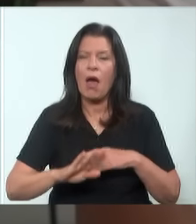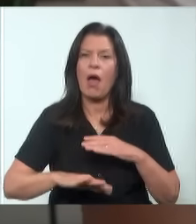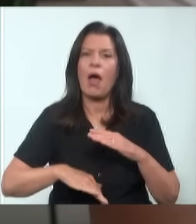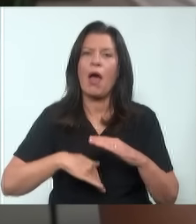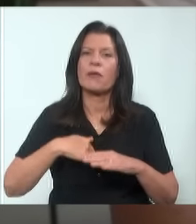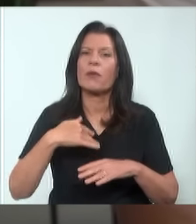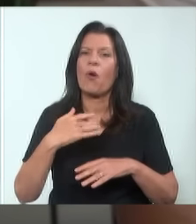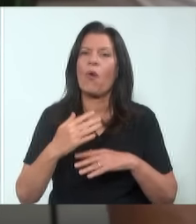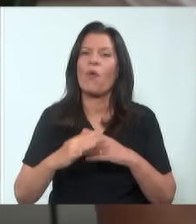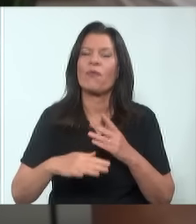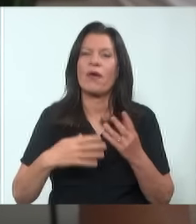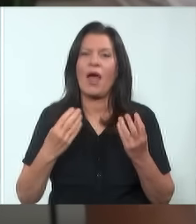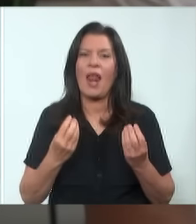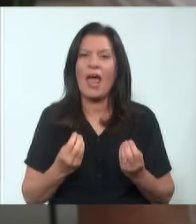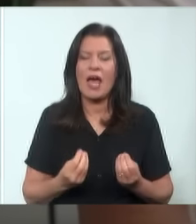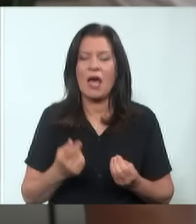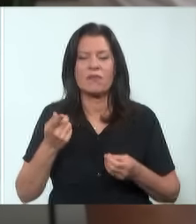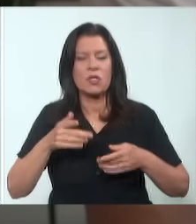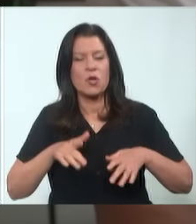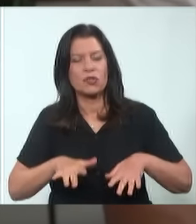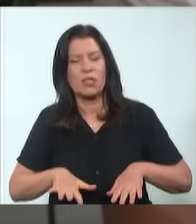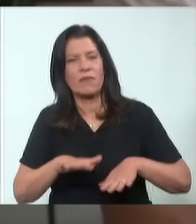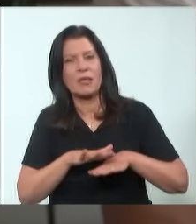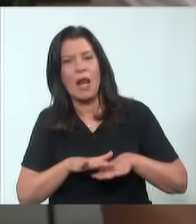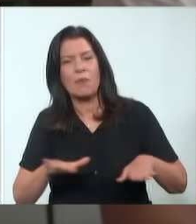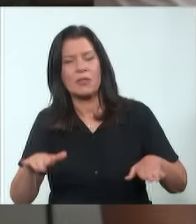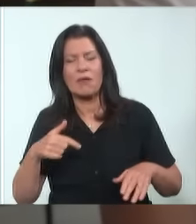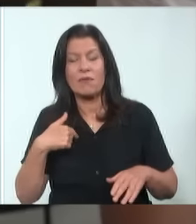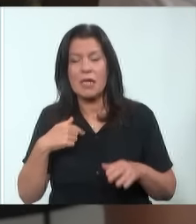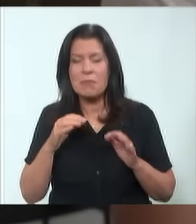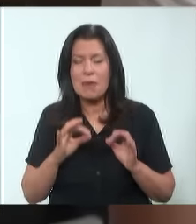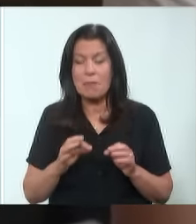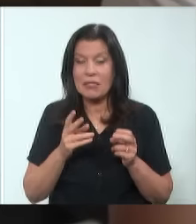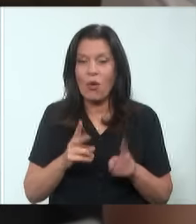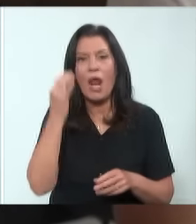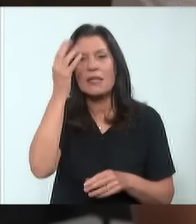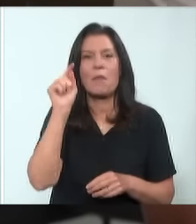והיא יושבת על המיטה וכאילו ממש דמיינתי אותה שמה.